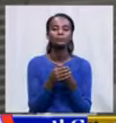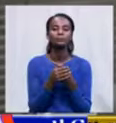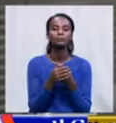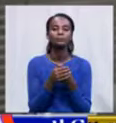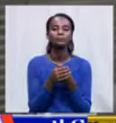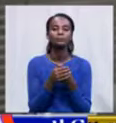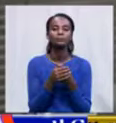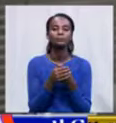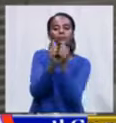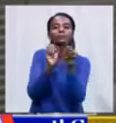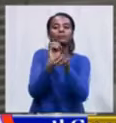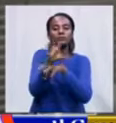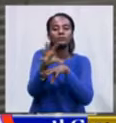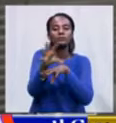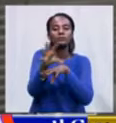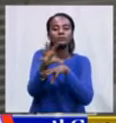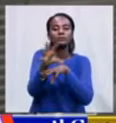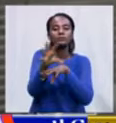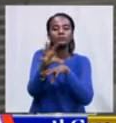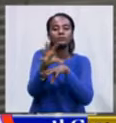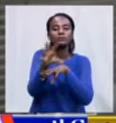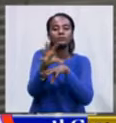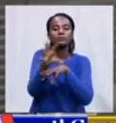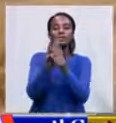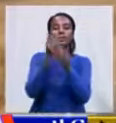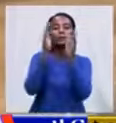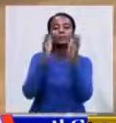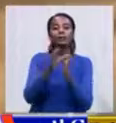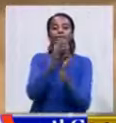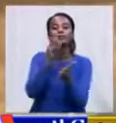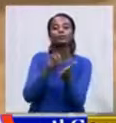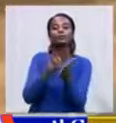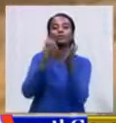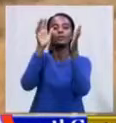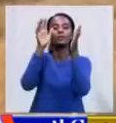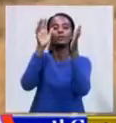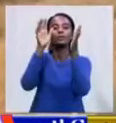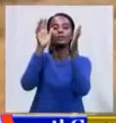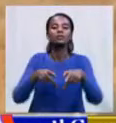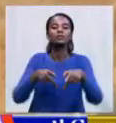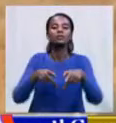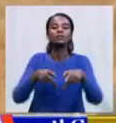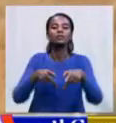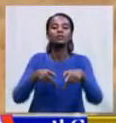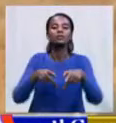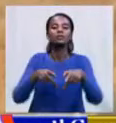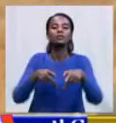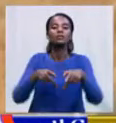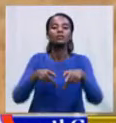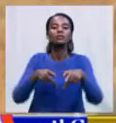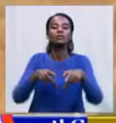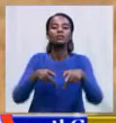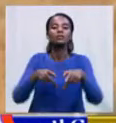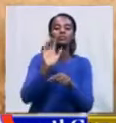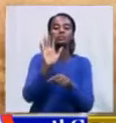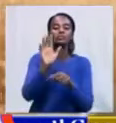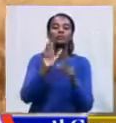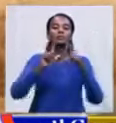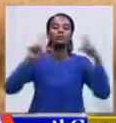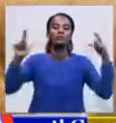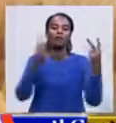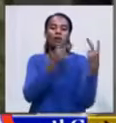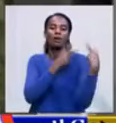ከክልሎች ጋር እየተመካከርንበት ነው ያለ ነው። ለተግባራዊነቱና ውጤታማነቱም የግብርና ባለሙያዎች ሚናቸው የላቀ ነውና